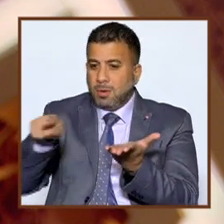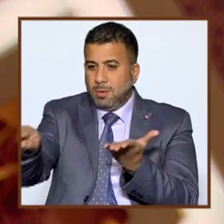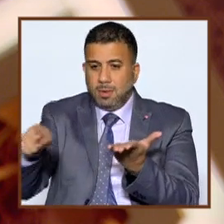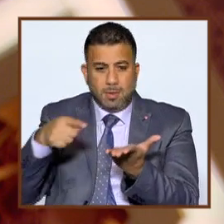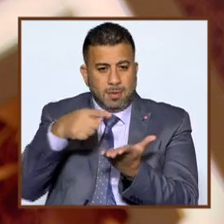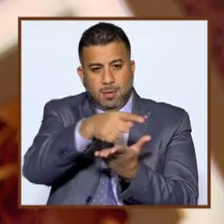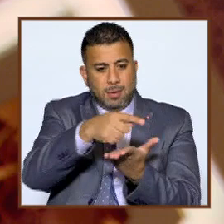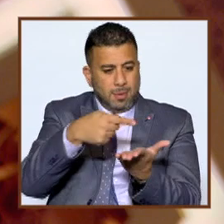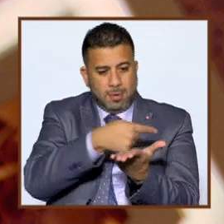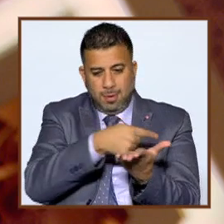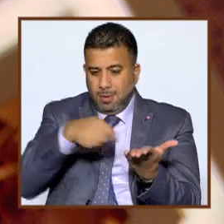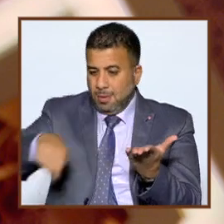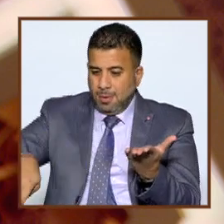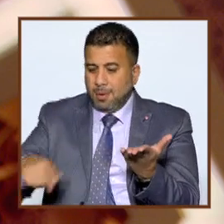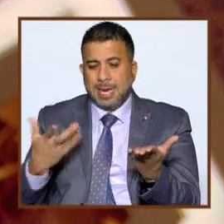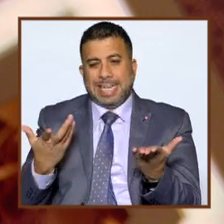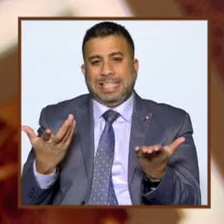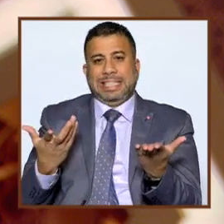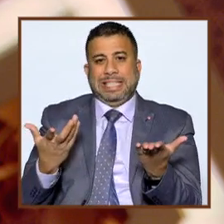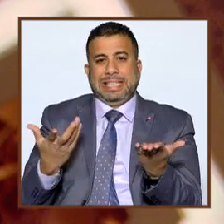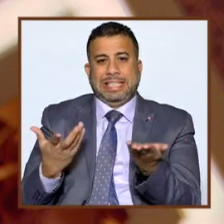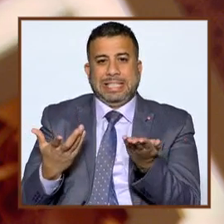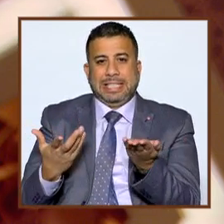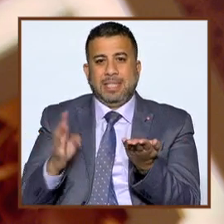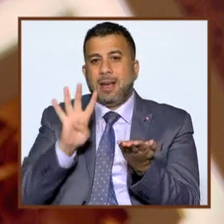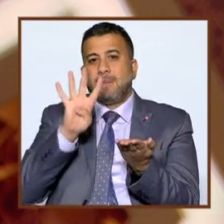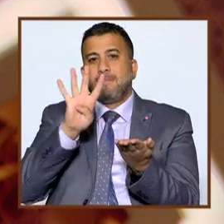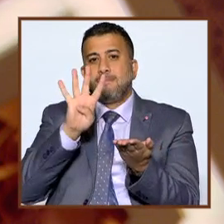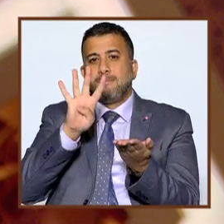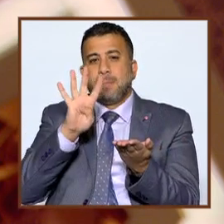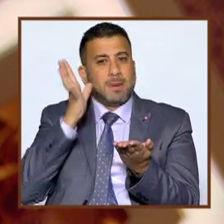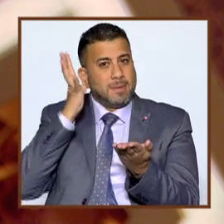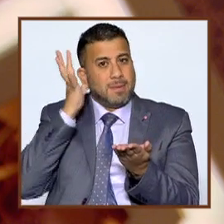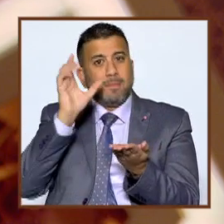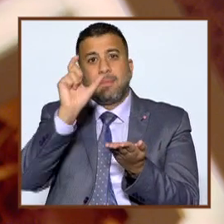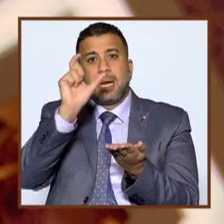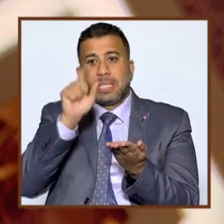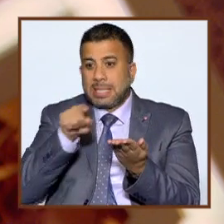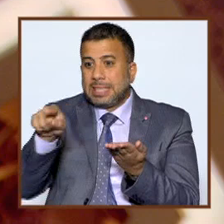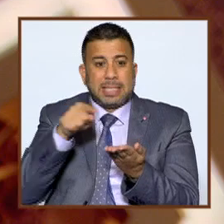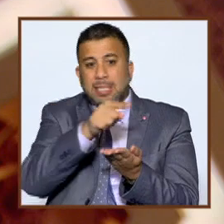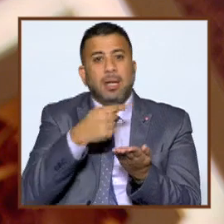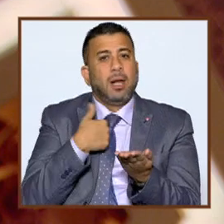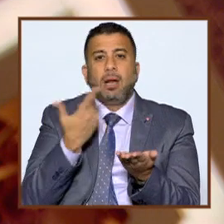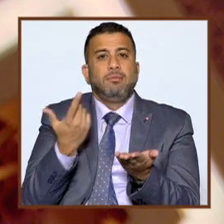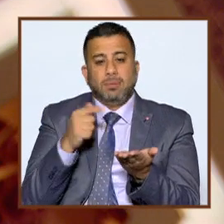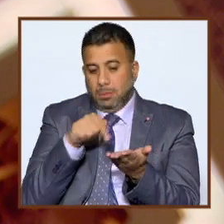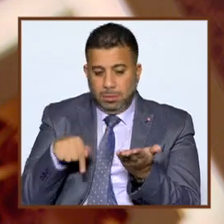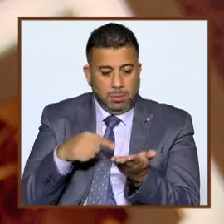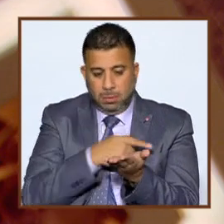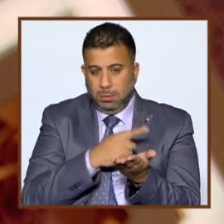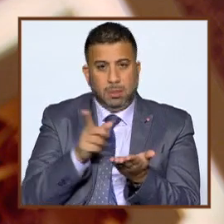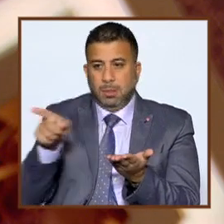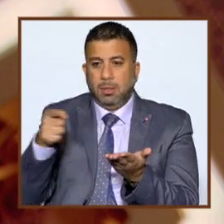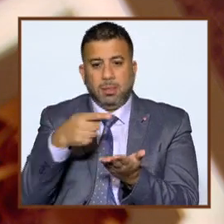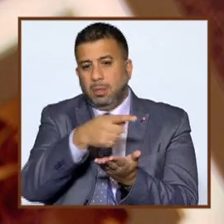الله الخير كثير الحين عندي 4 مساجد أنا جارهم ما شاء الله. أي مسجد ما شاء الله أنا حج ولا أنا ملزوم أن